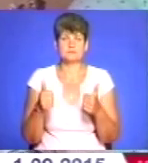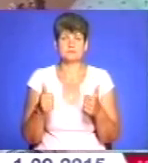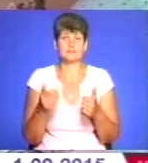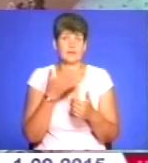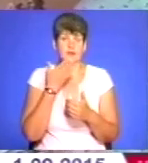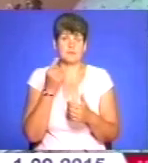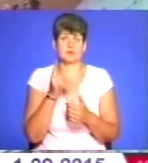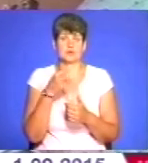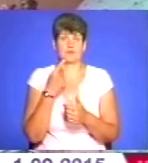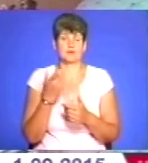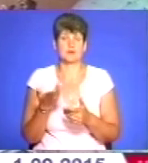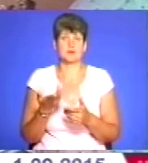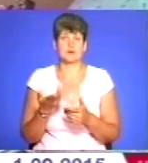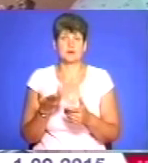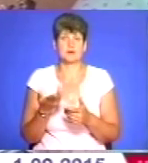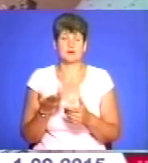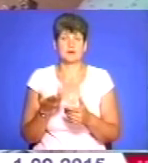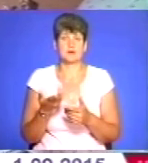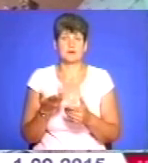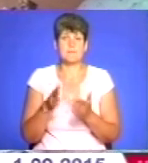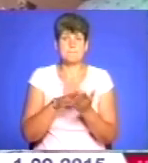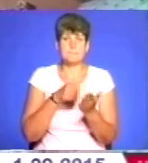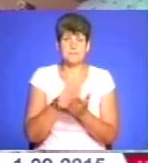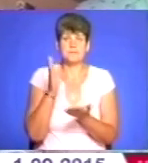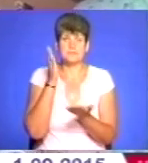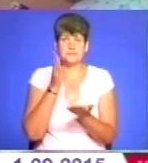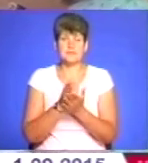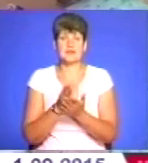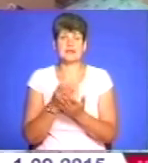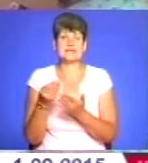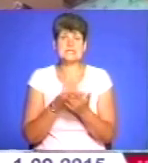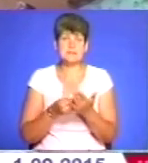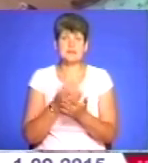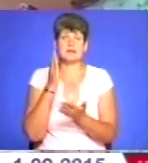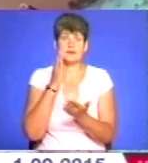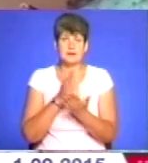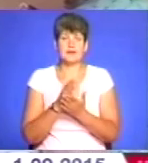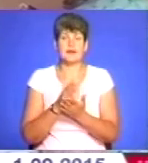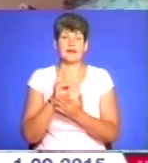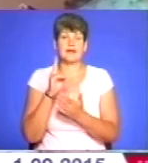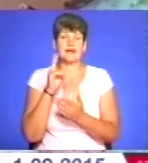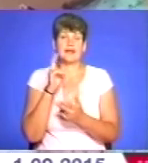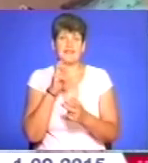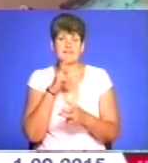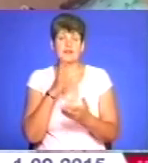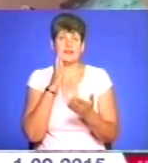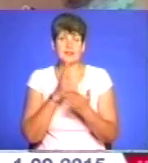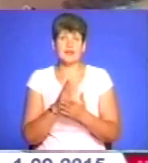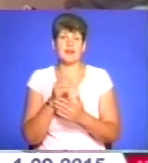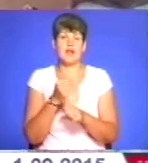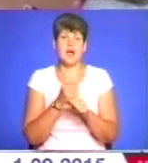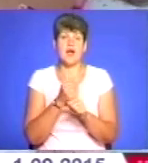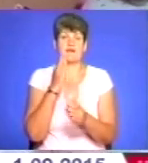що казати, ну що казати. Кусок масла є, то сметани є, кефіру є, кава є, то